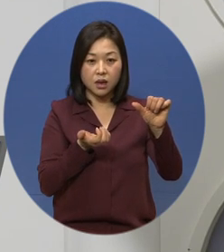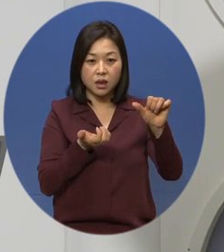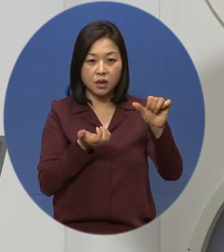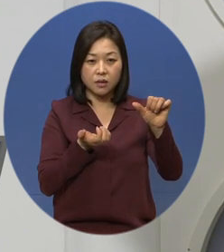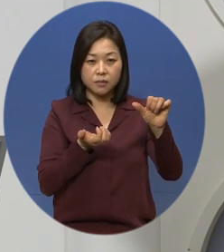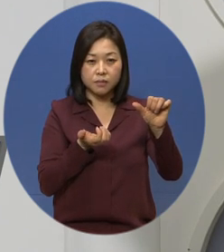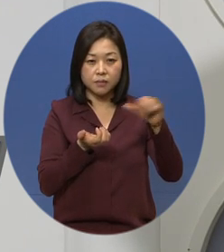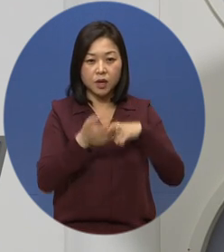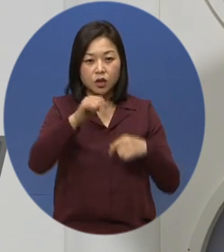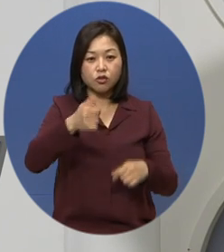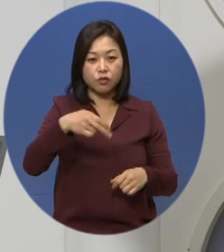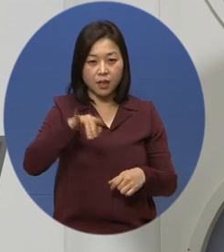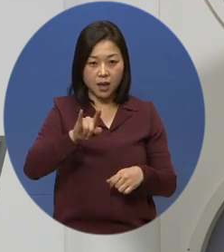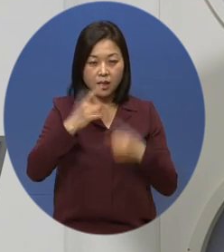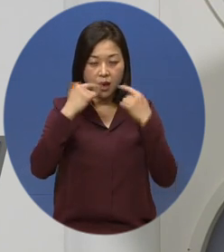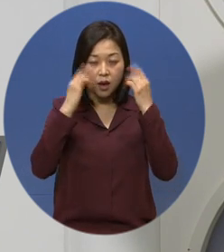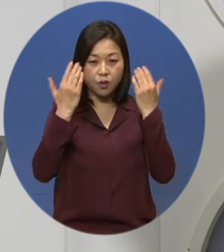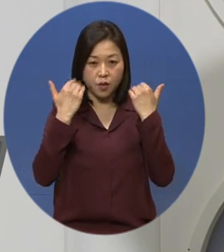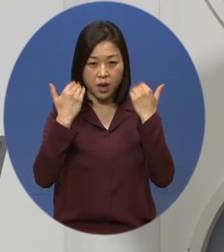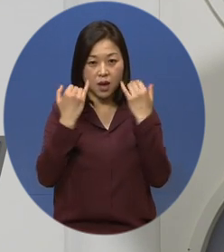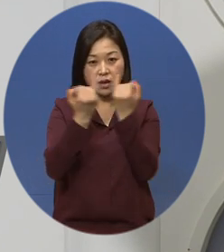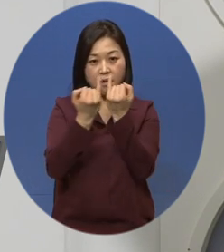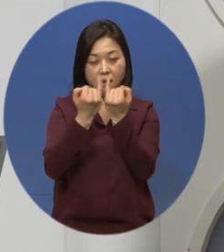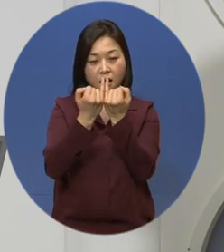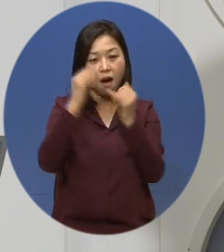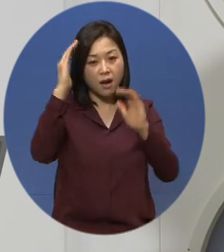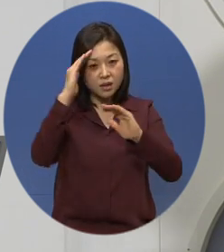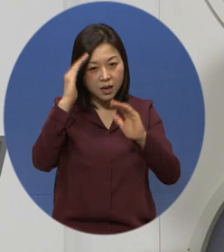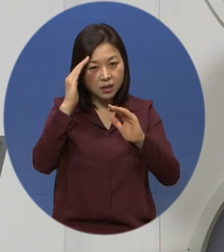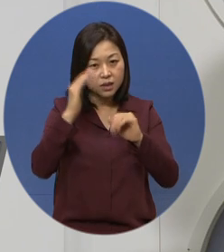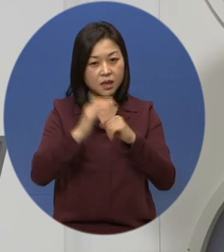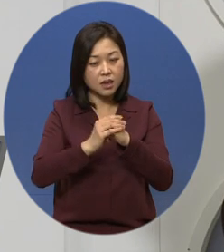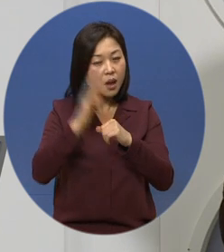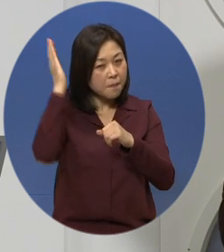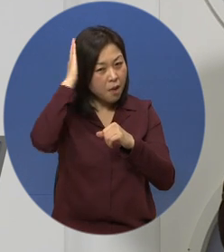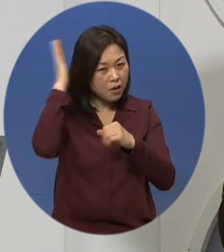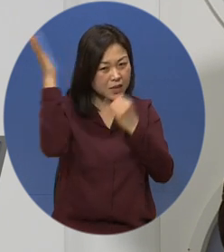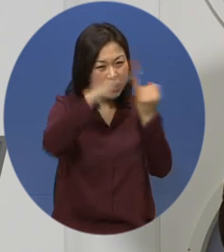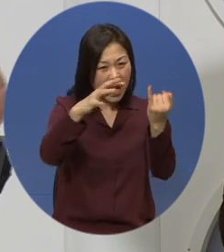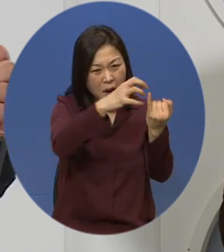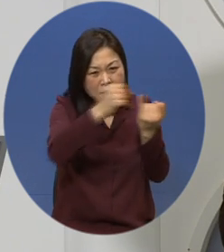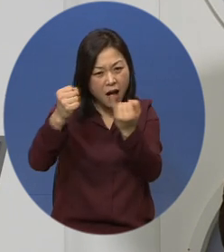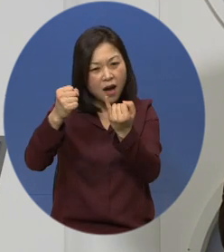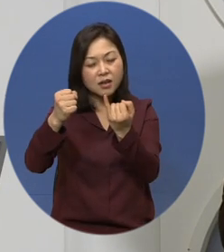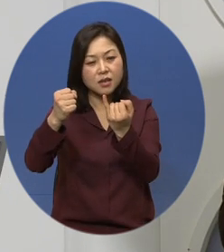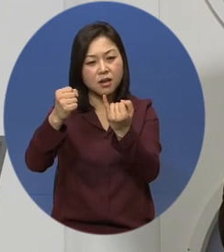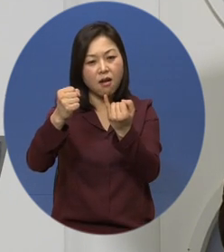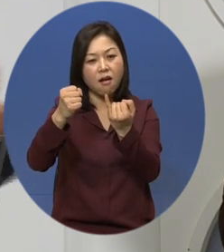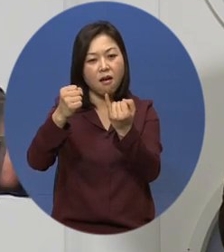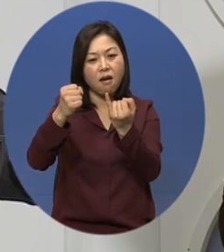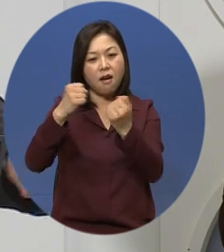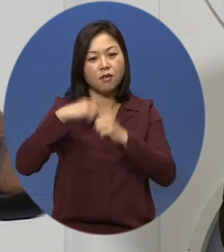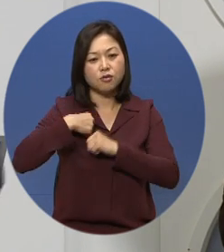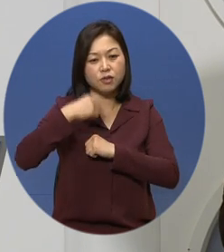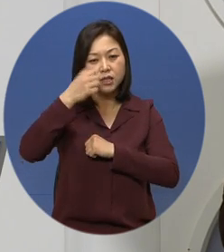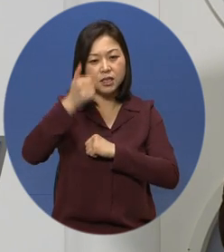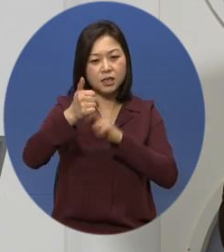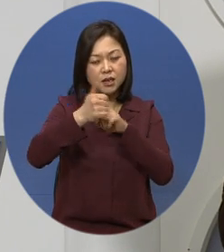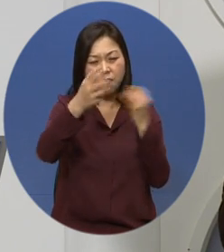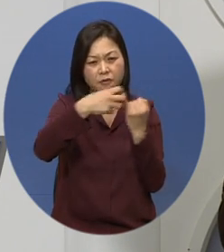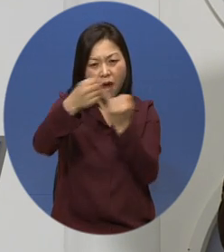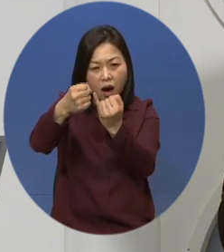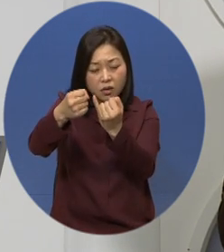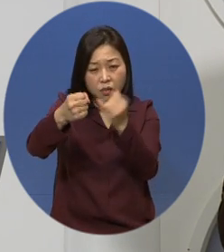숙대 앞에서 어여 학생들이 머리채 걸 앞머리 시에 잡혀서 전경들은 댓글녀 내려가는 그